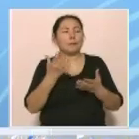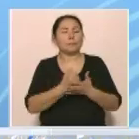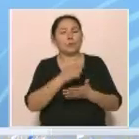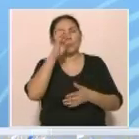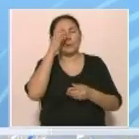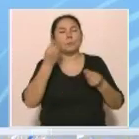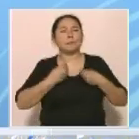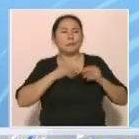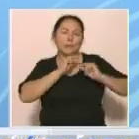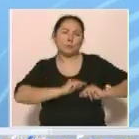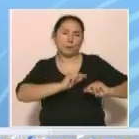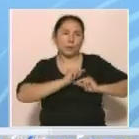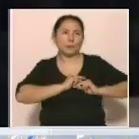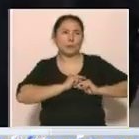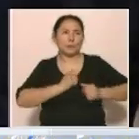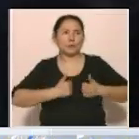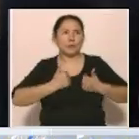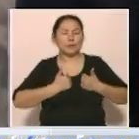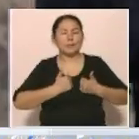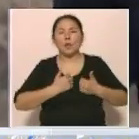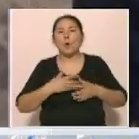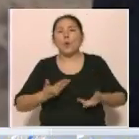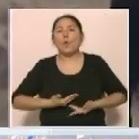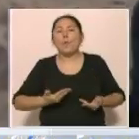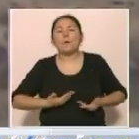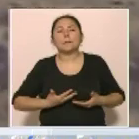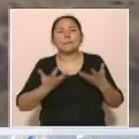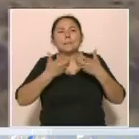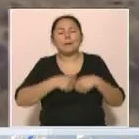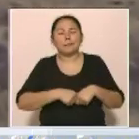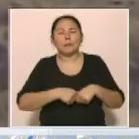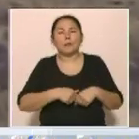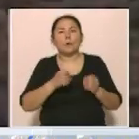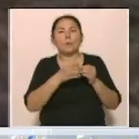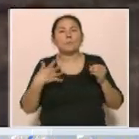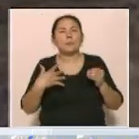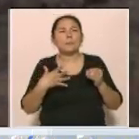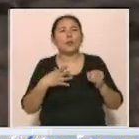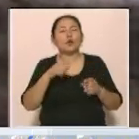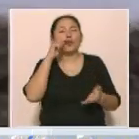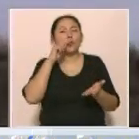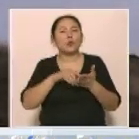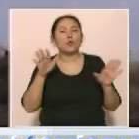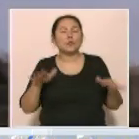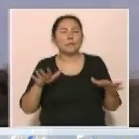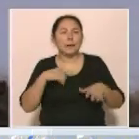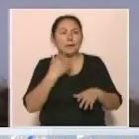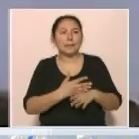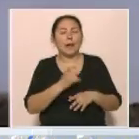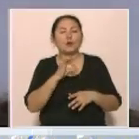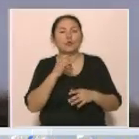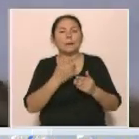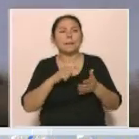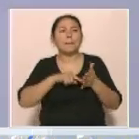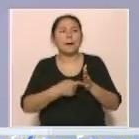бұйыртқаны, еңбектің нәтижесі шығар деп ойлаймыз. Өңірде бүркітшілер санаулы ғана. 15-ке жуық жасты құсбегілікке баулып жүрген Айшуақтың